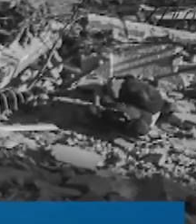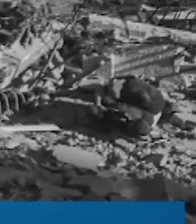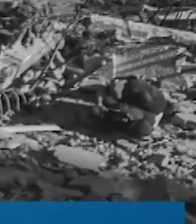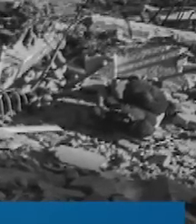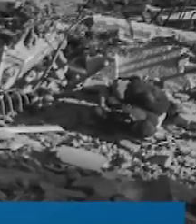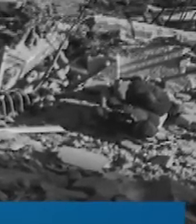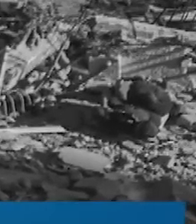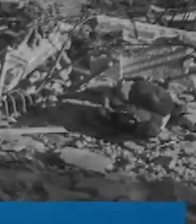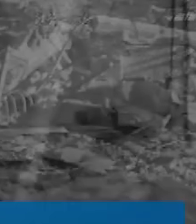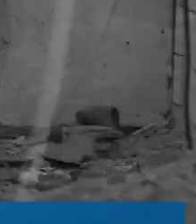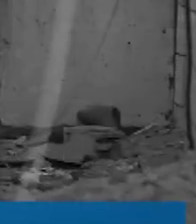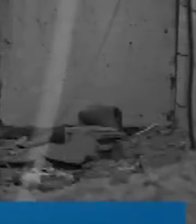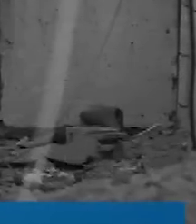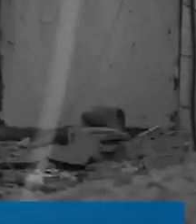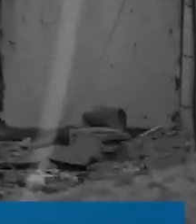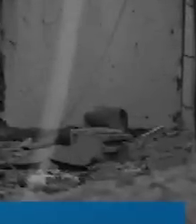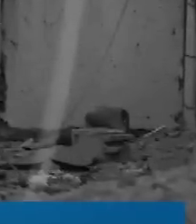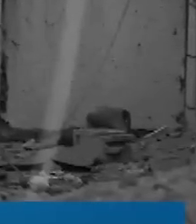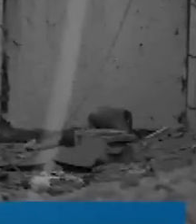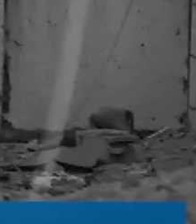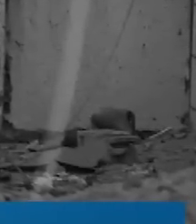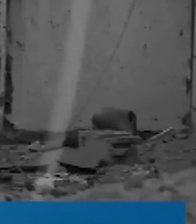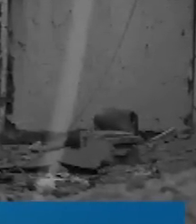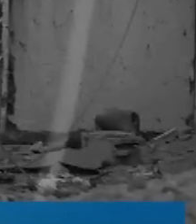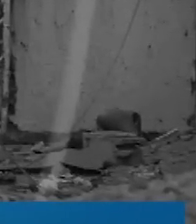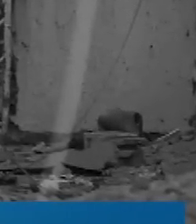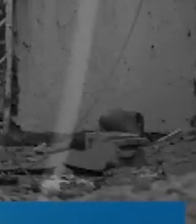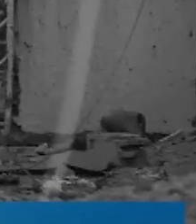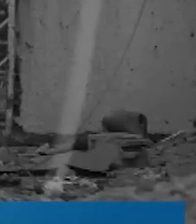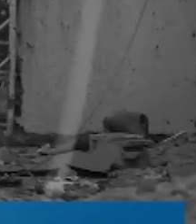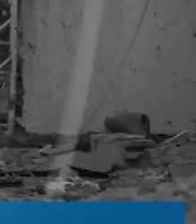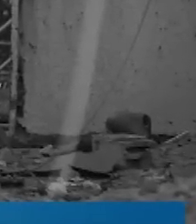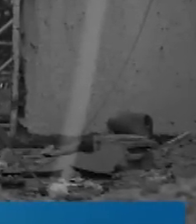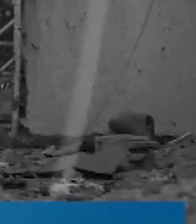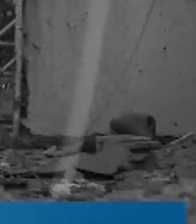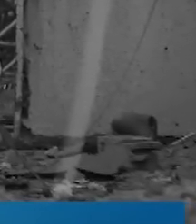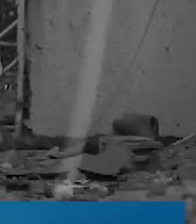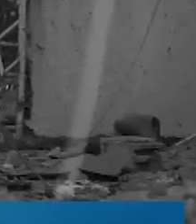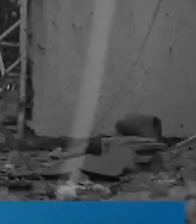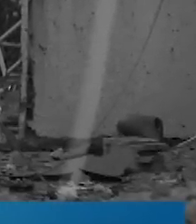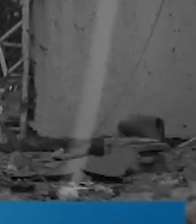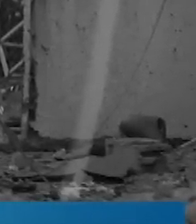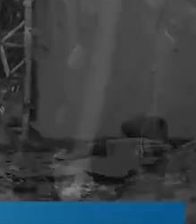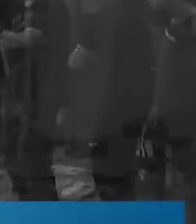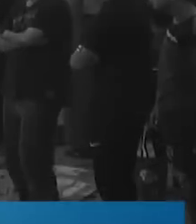betonları ne böyle sınır olsun ne böyle